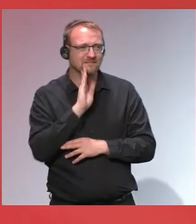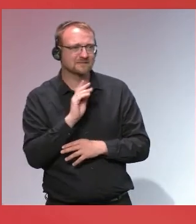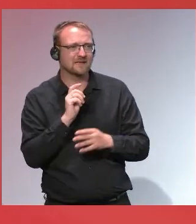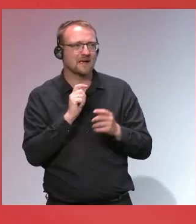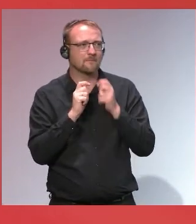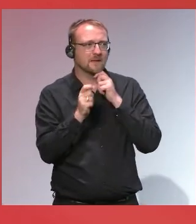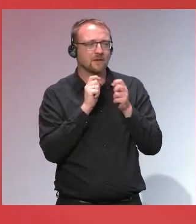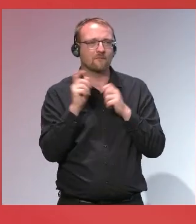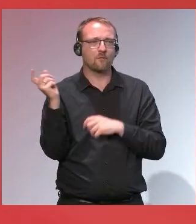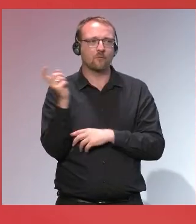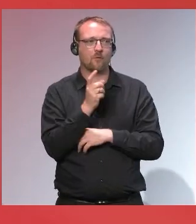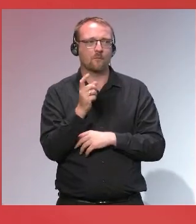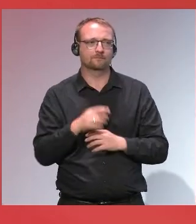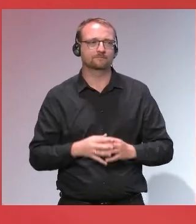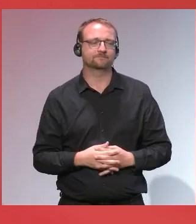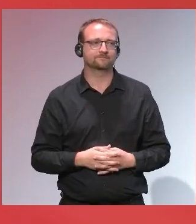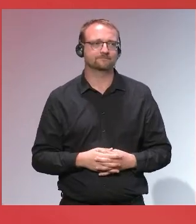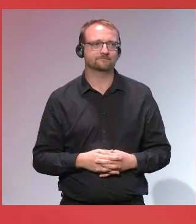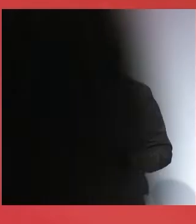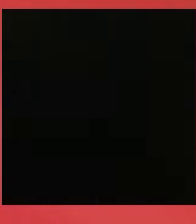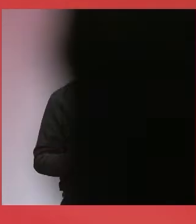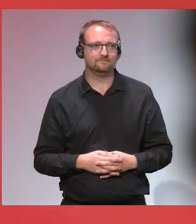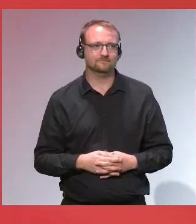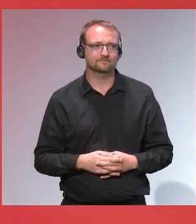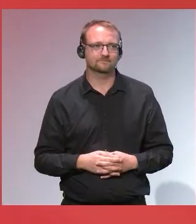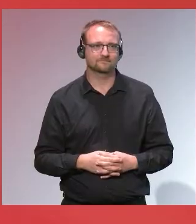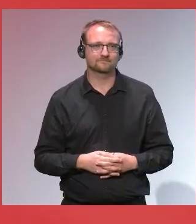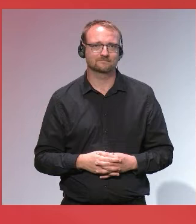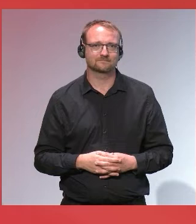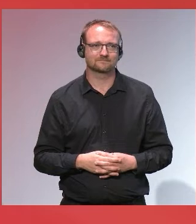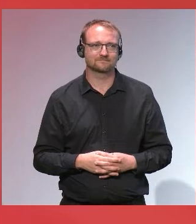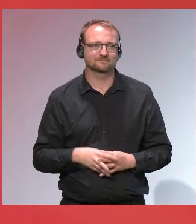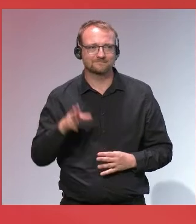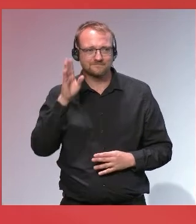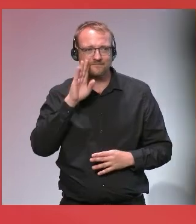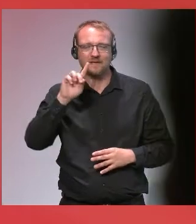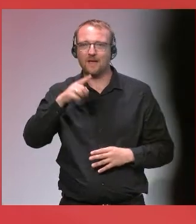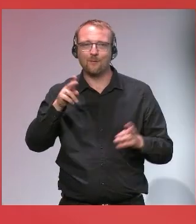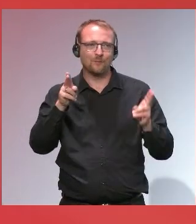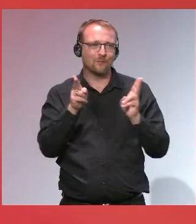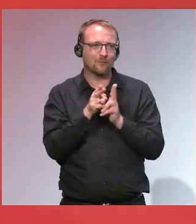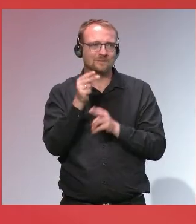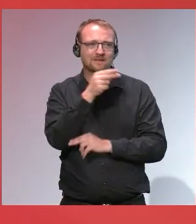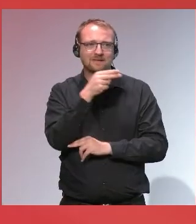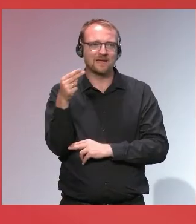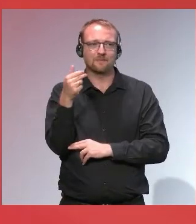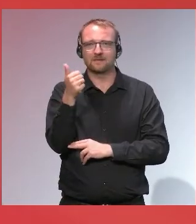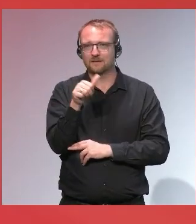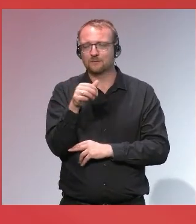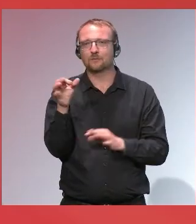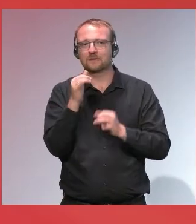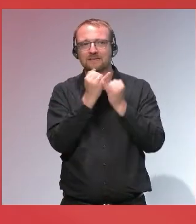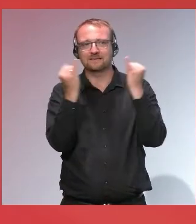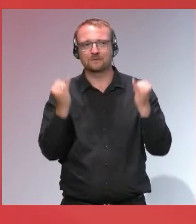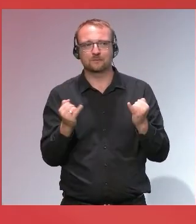wenn Sie es nur so lange oben lassen, genau, bis man Sie auch sicher identifiziert hat. Und wenn Sie so lieb wären, uns vielleicht auch den Namen oder auch die Institution sagen.